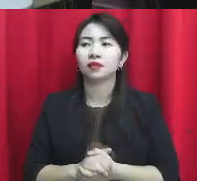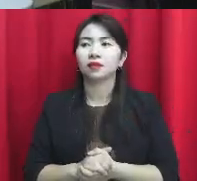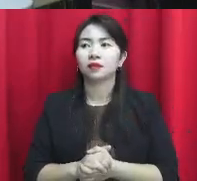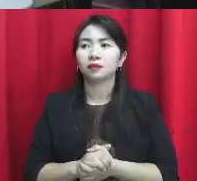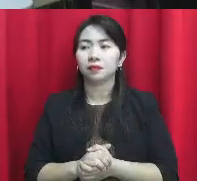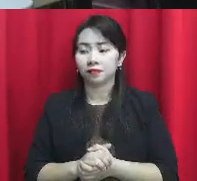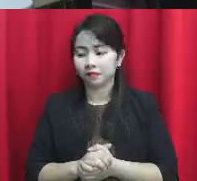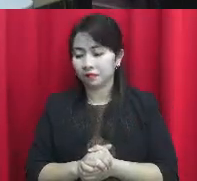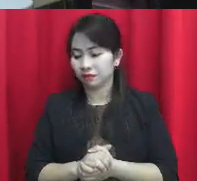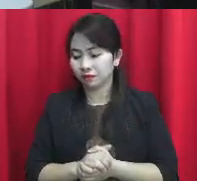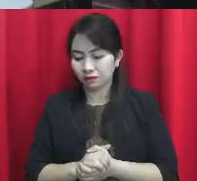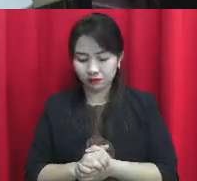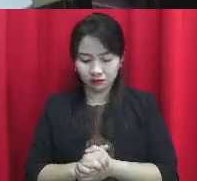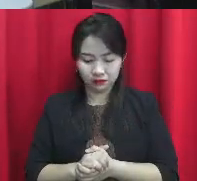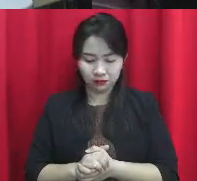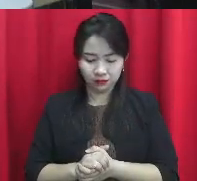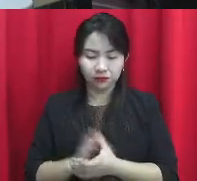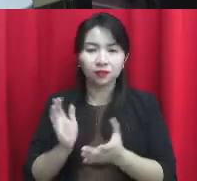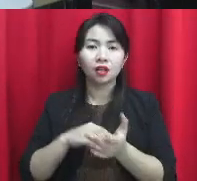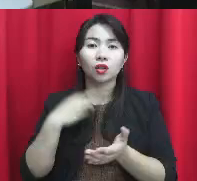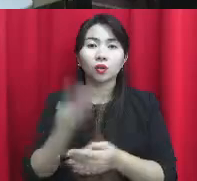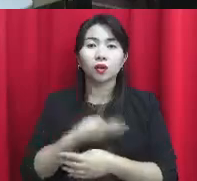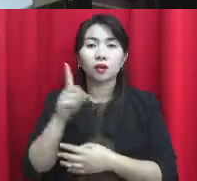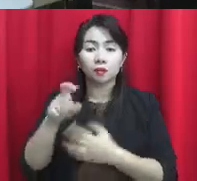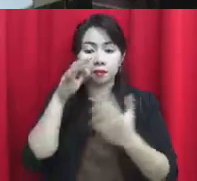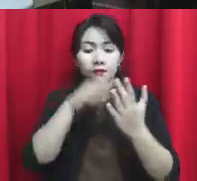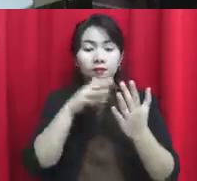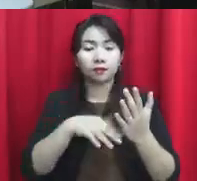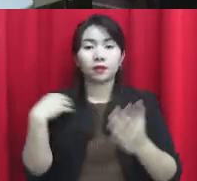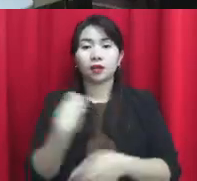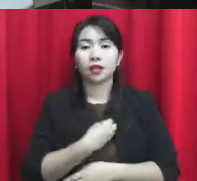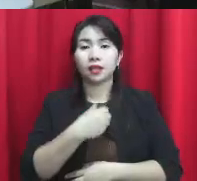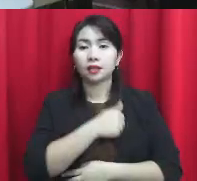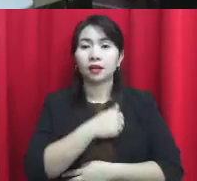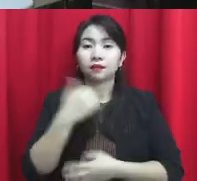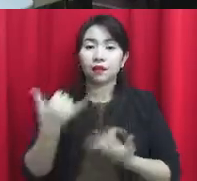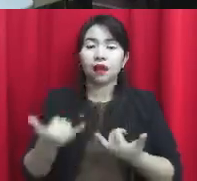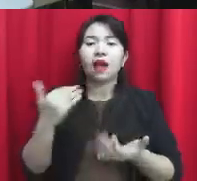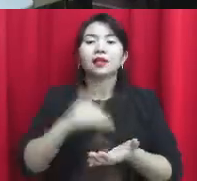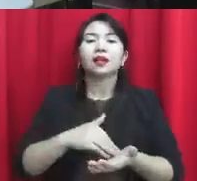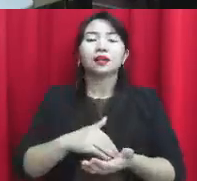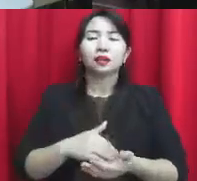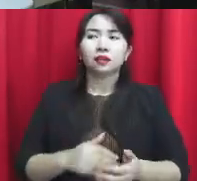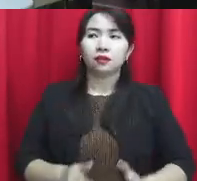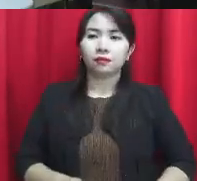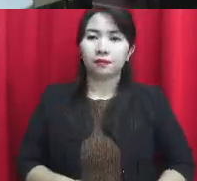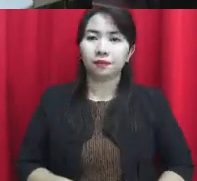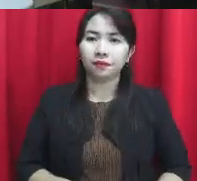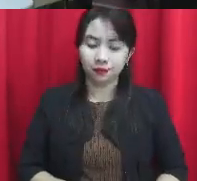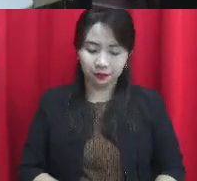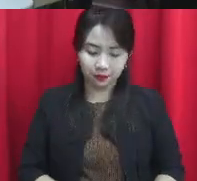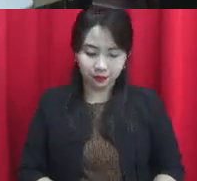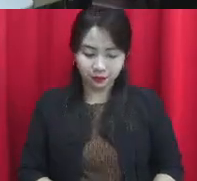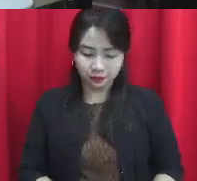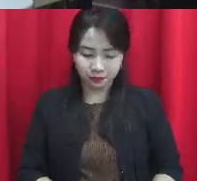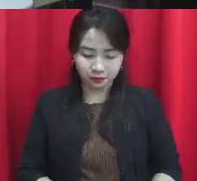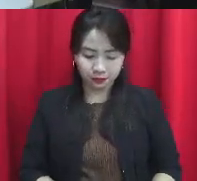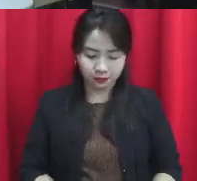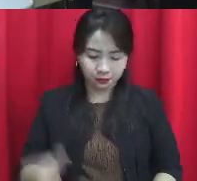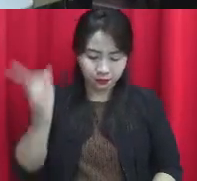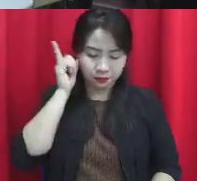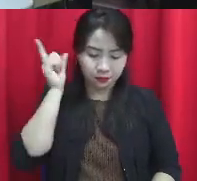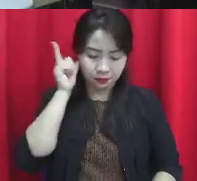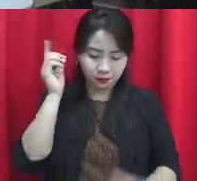patunayan sa sarili natin magsiyasat po tayo church God stress ito yung sinasabi ko sir maki church listen